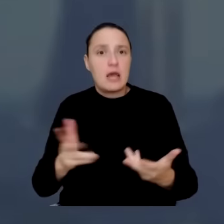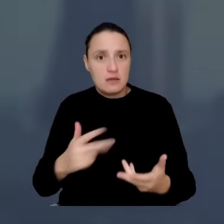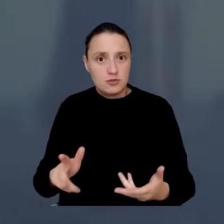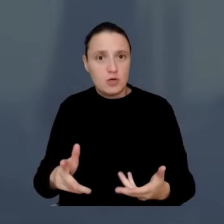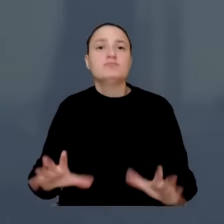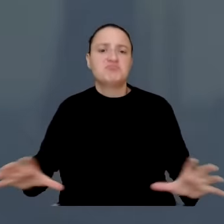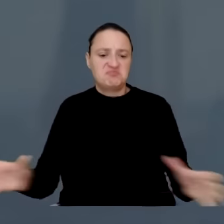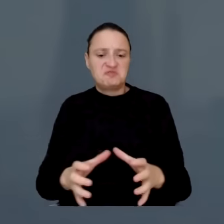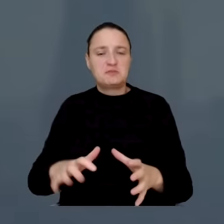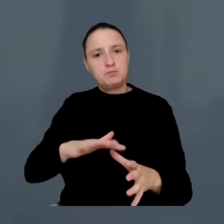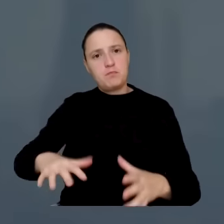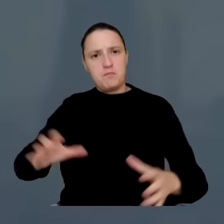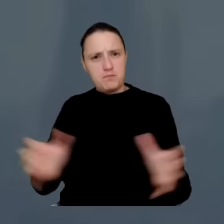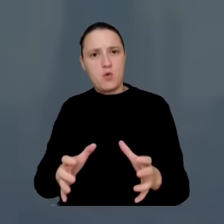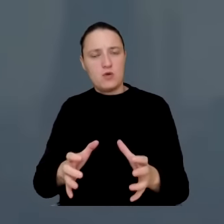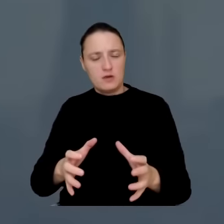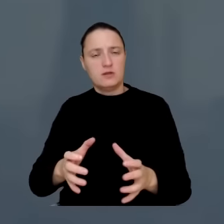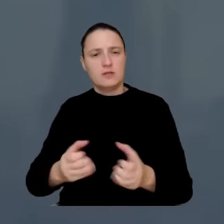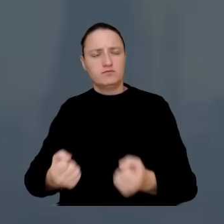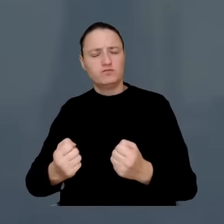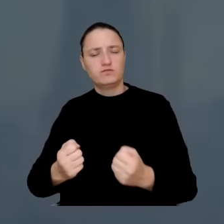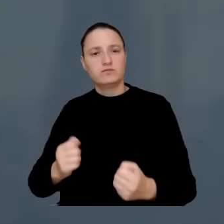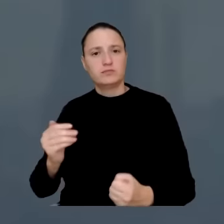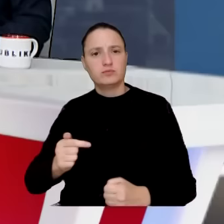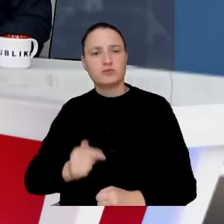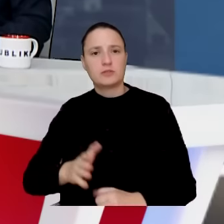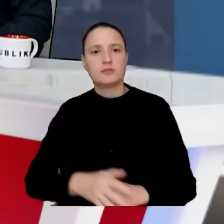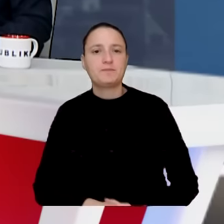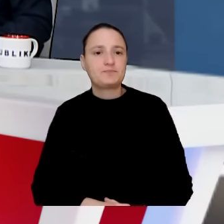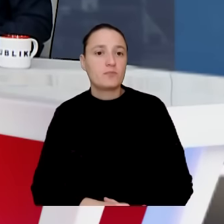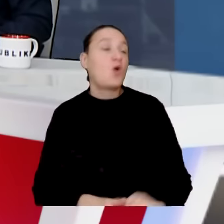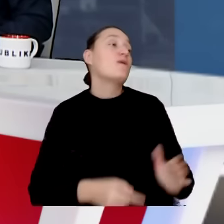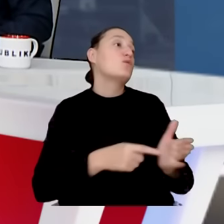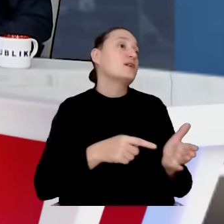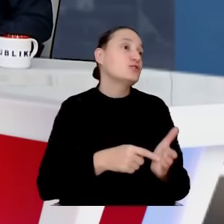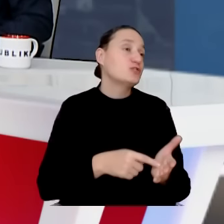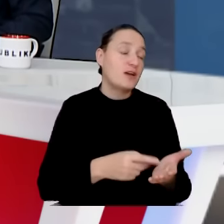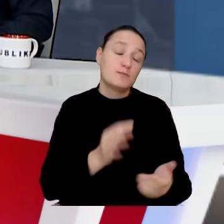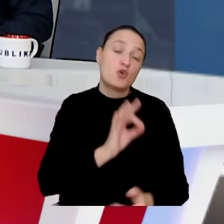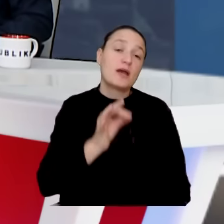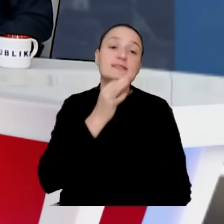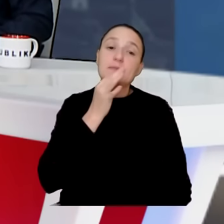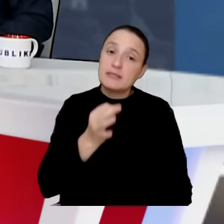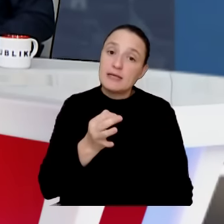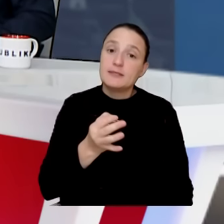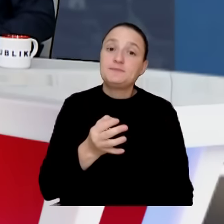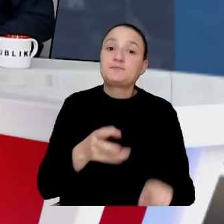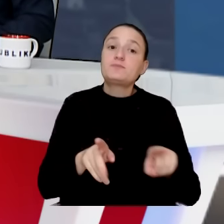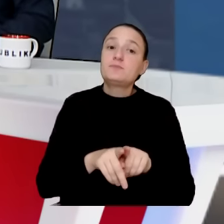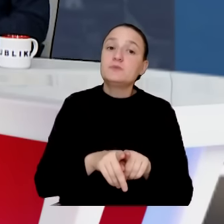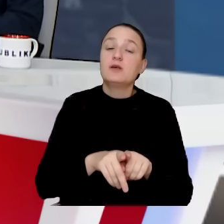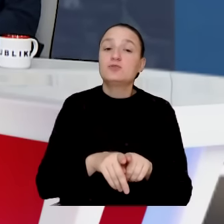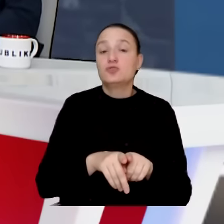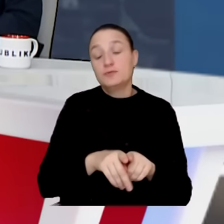siła wywołał pan pytanie to ja zapytam też postawię pytanie które jest